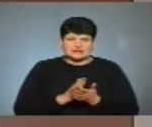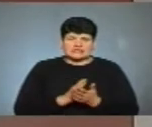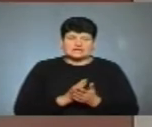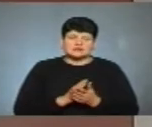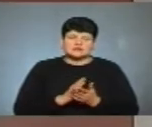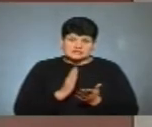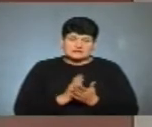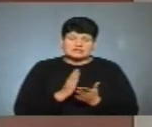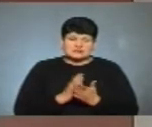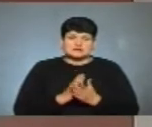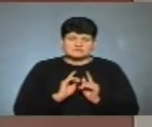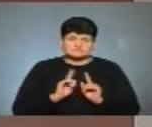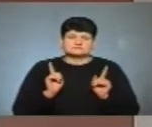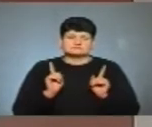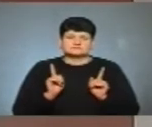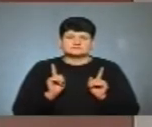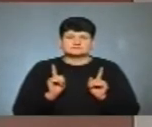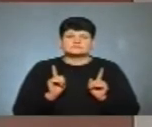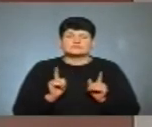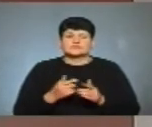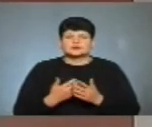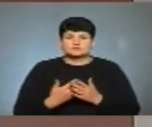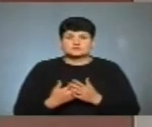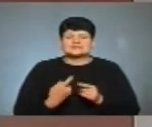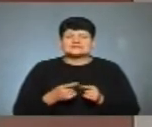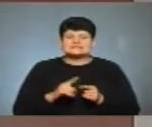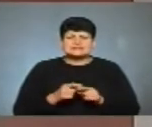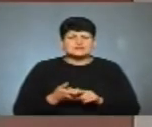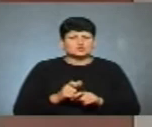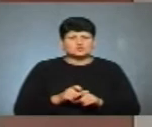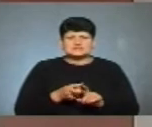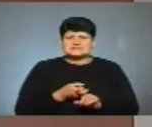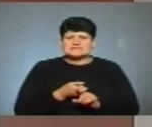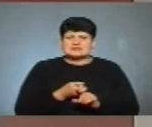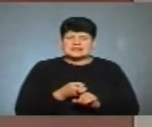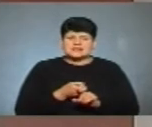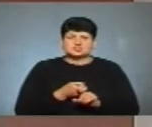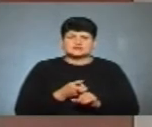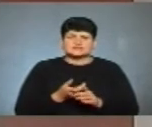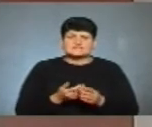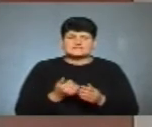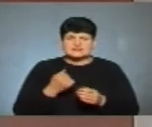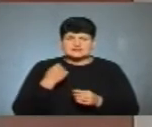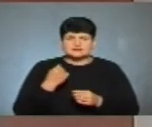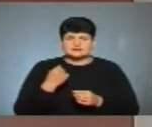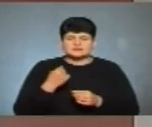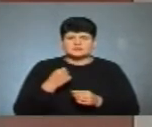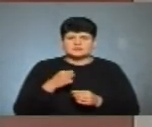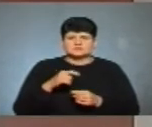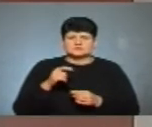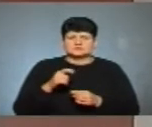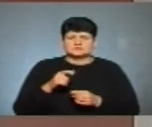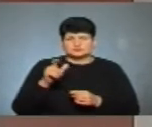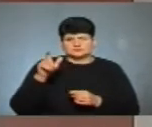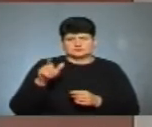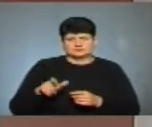Але є, звичайно, і винятки. Тобто це дуже залежить від персоналії самого